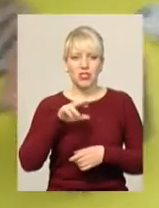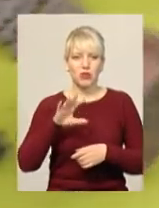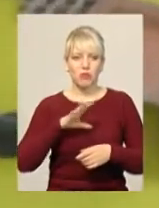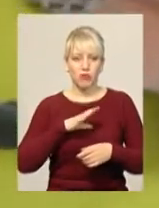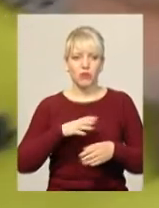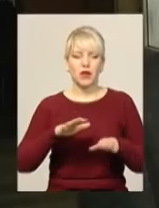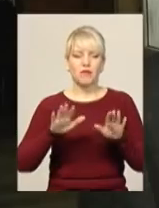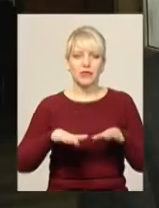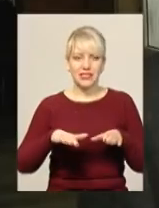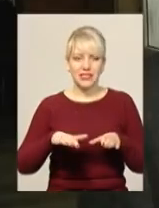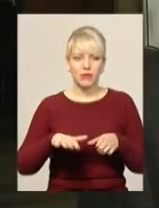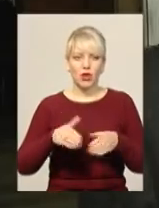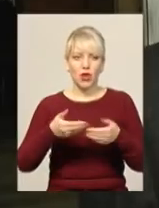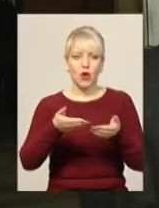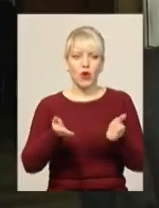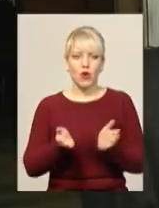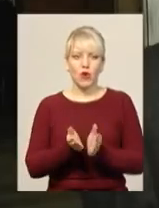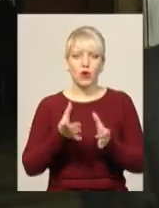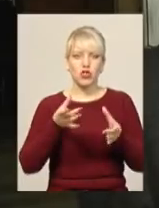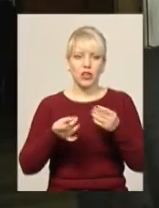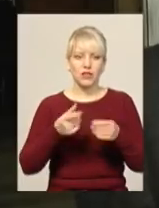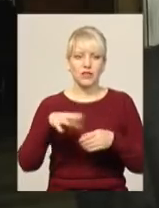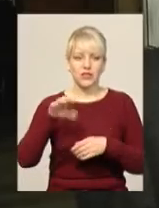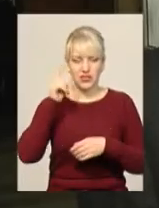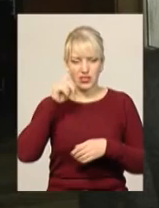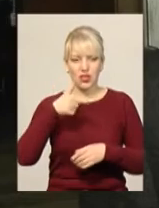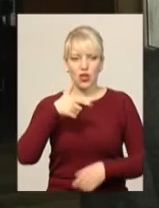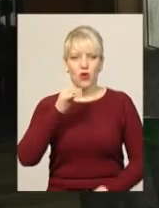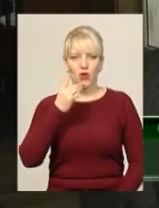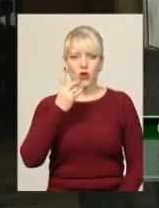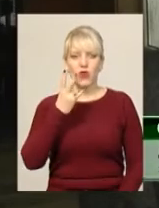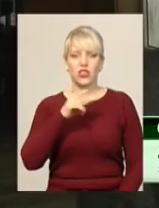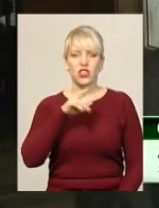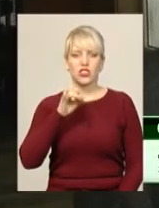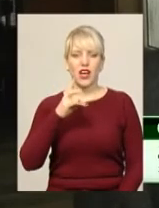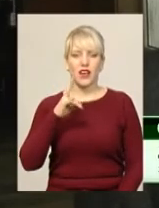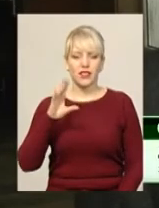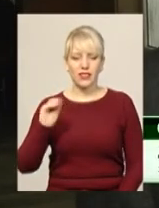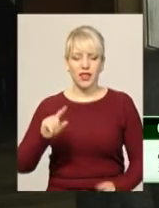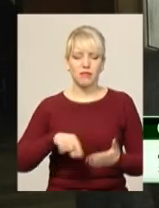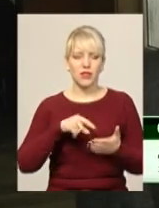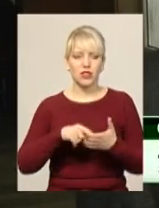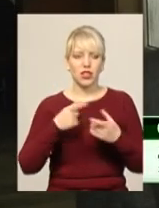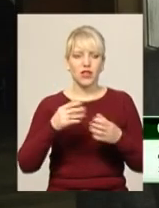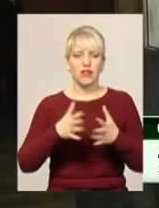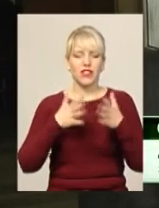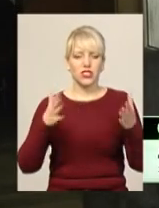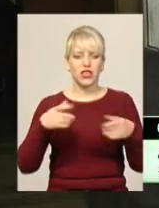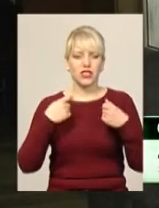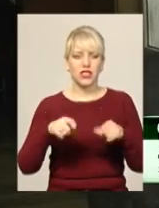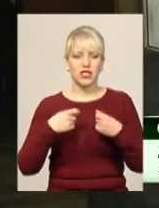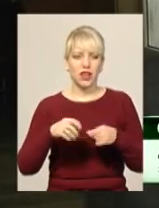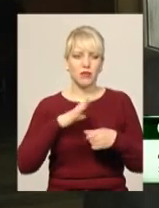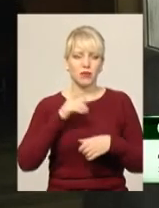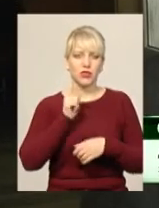гончарів. Всі знали, що Межибіж – це гончарне місто, де величезні ярмарки, де продавалися